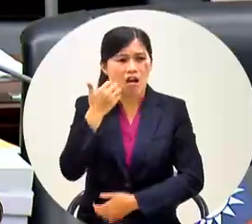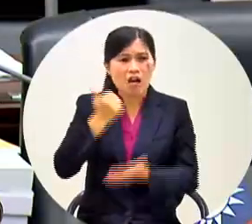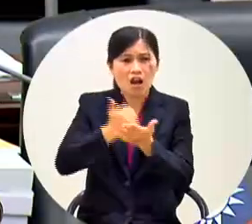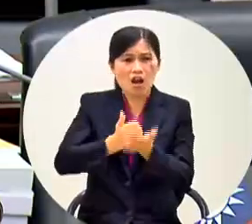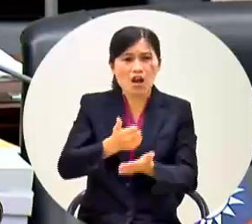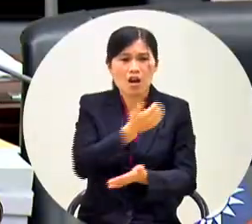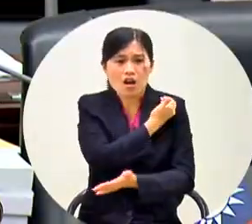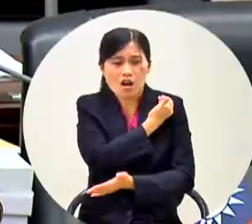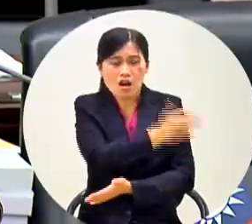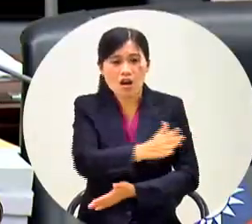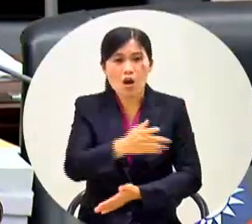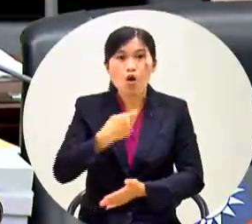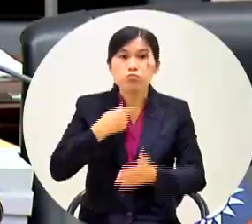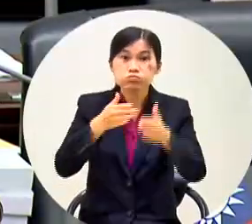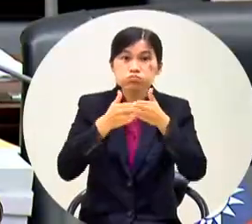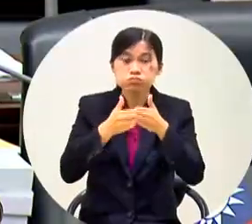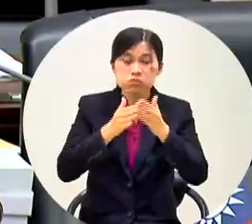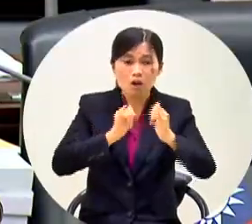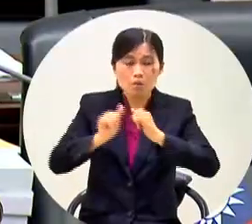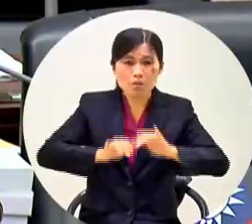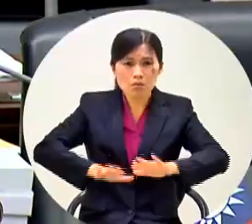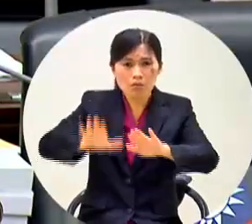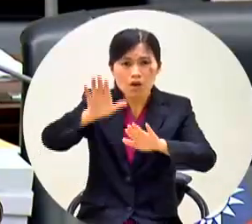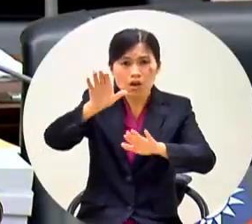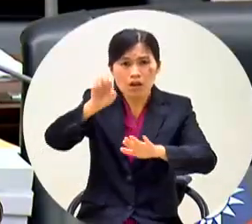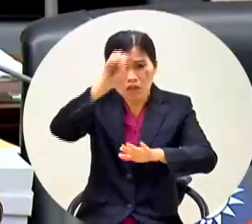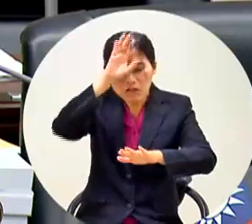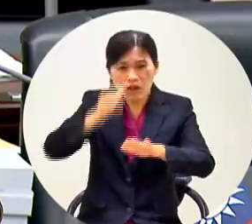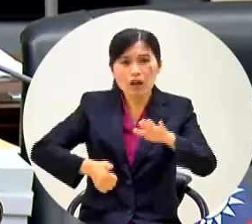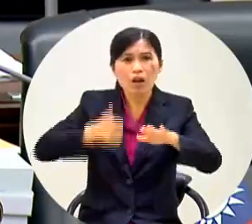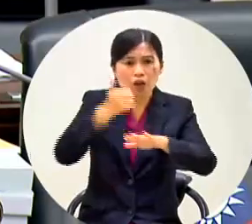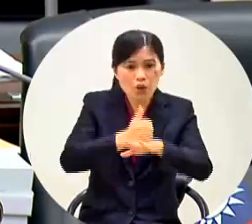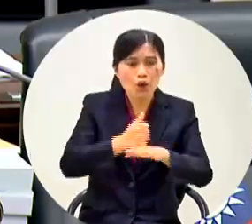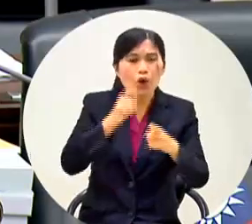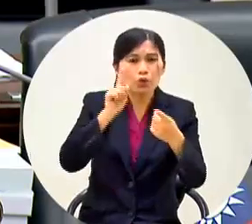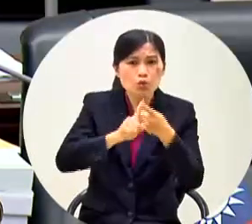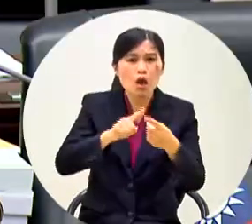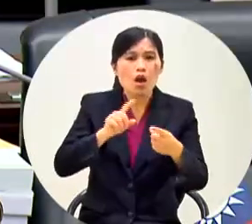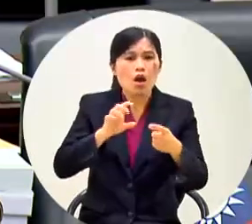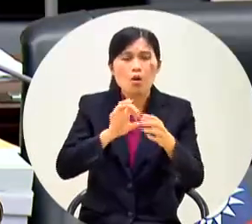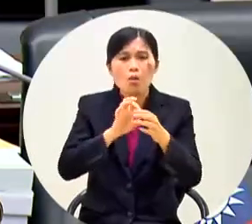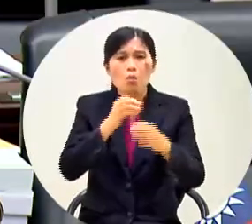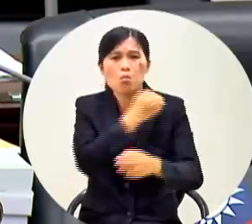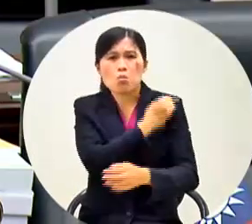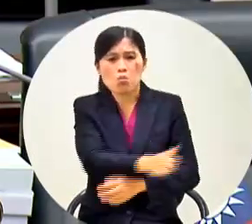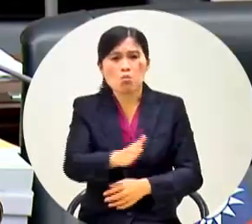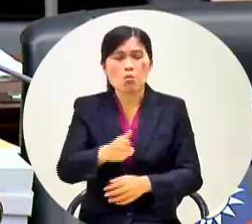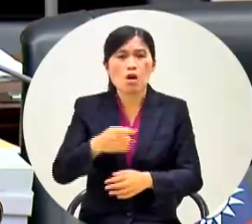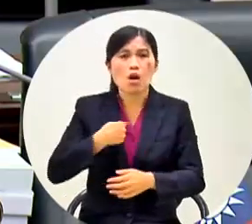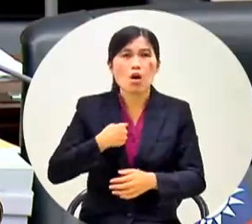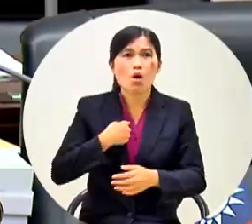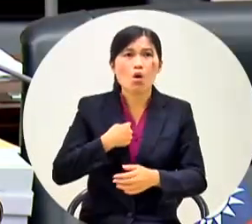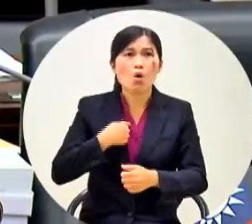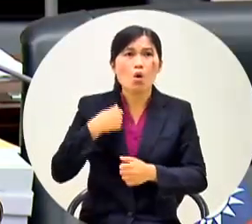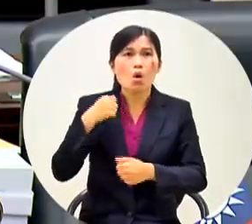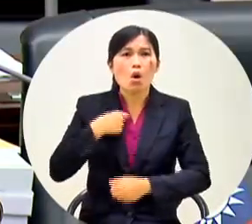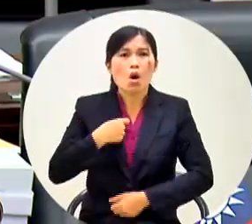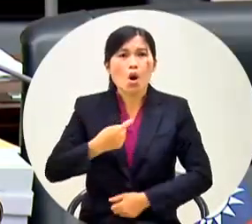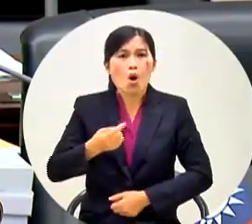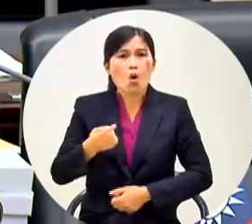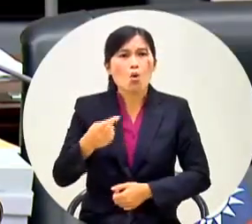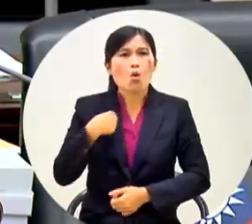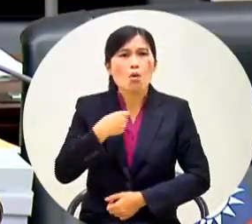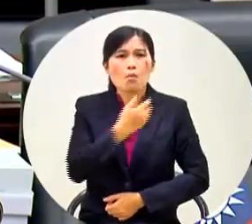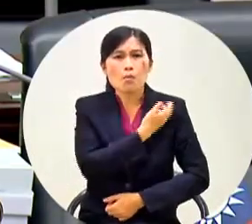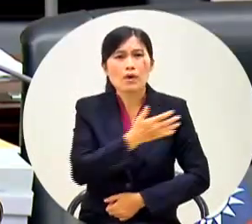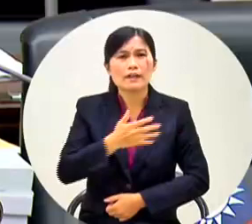党执政的叶居然代理市长，你们忘了吗？我在议事厅杯阁，蔡建清当议长，我在这里清点清点，